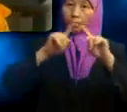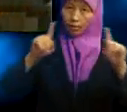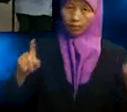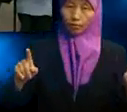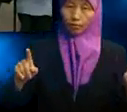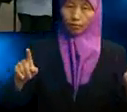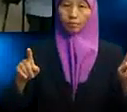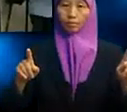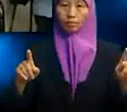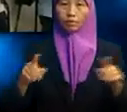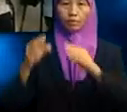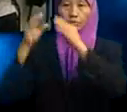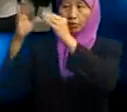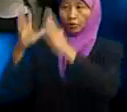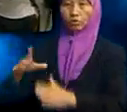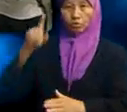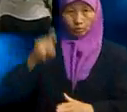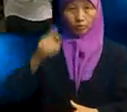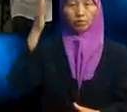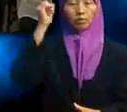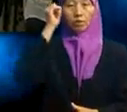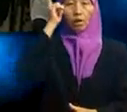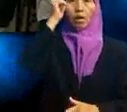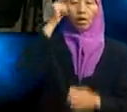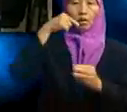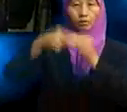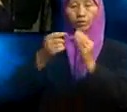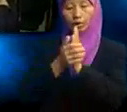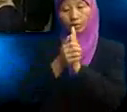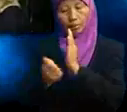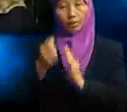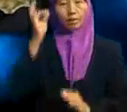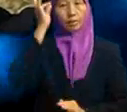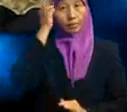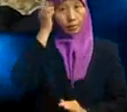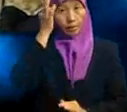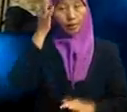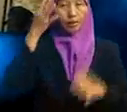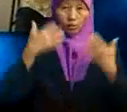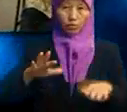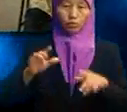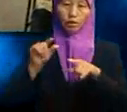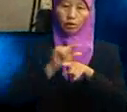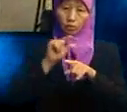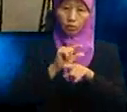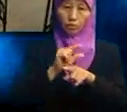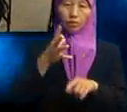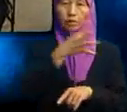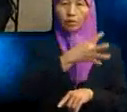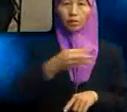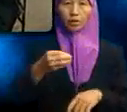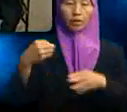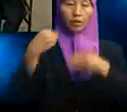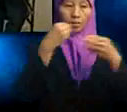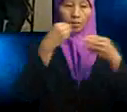bagaimanapun, guru perlu sedar tentang kemahiran berpikir yang telah digunakan dan juga